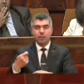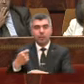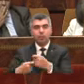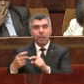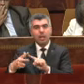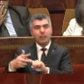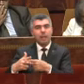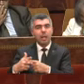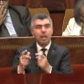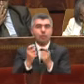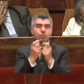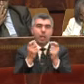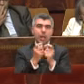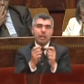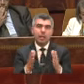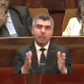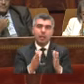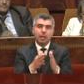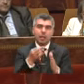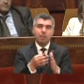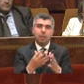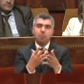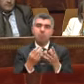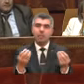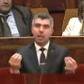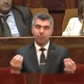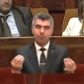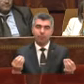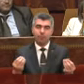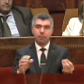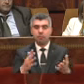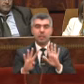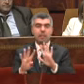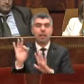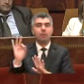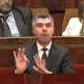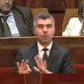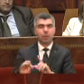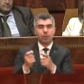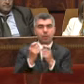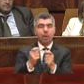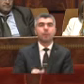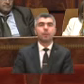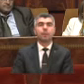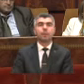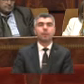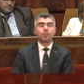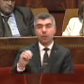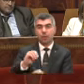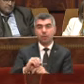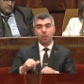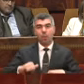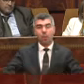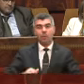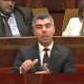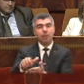تشجع المقاولات الصغرى والمتوسطة واللي كثيرة بزاف، أكثر من 90% المقاولات. كذلك وزارة الفلاحة